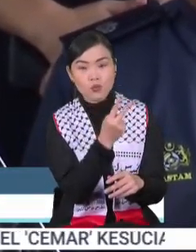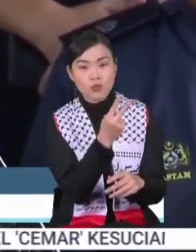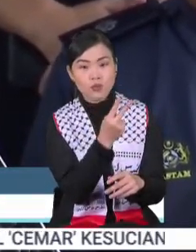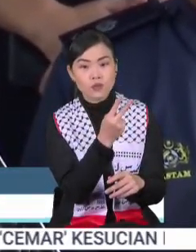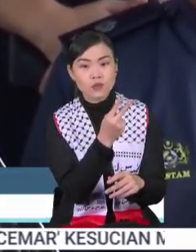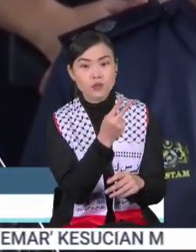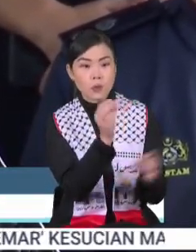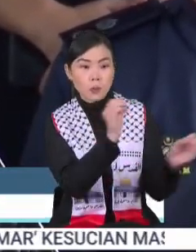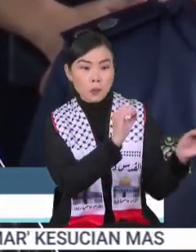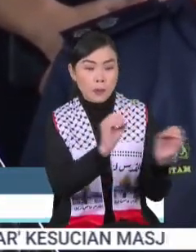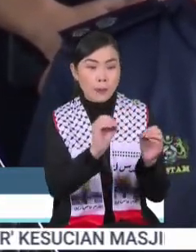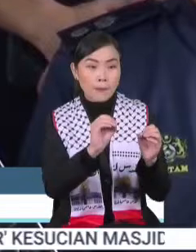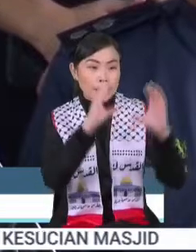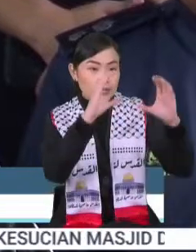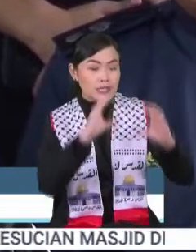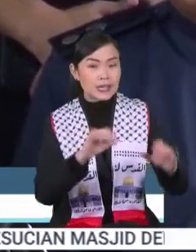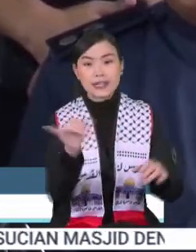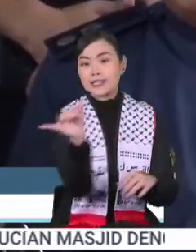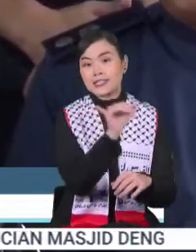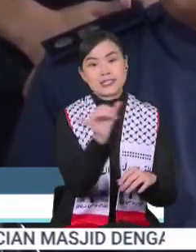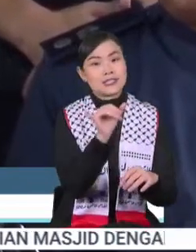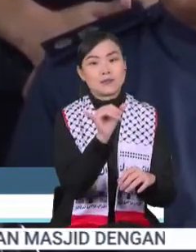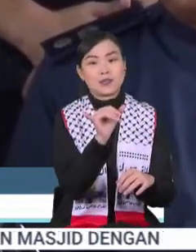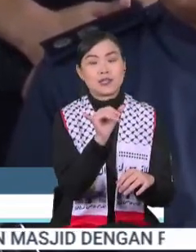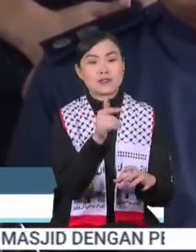tengok samaat